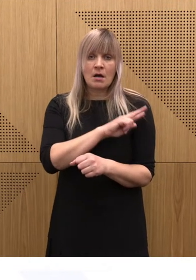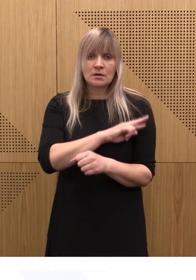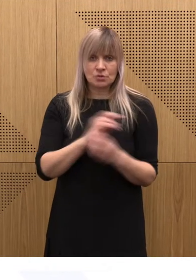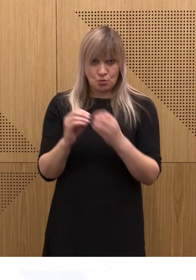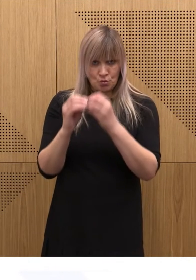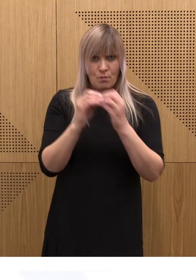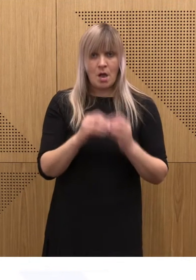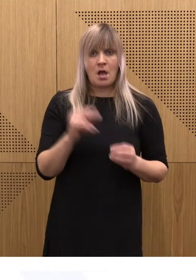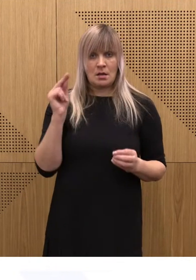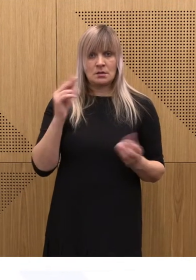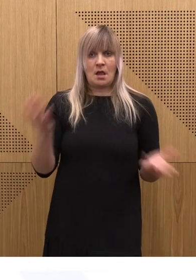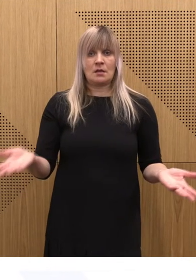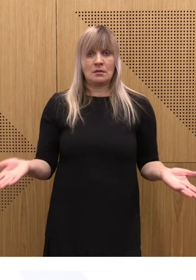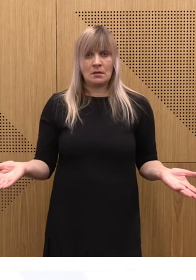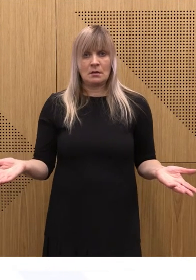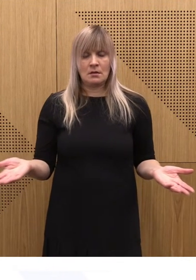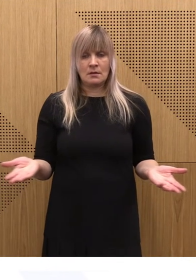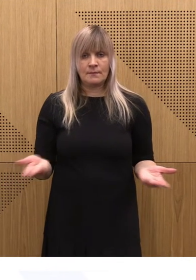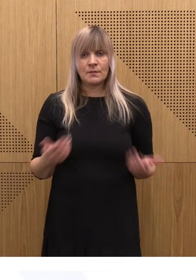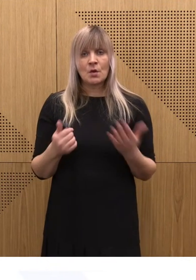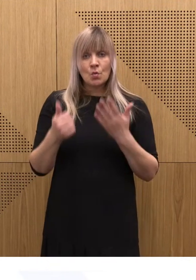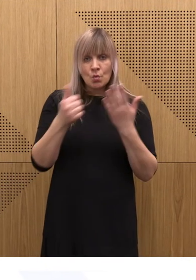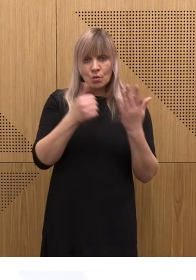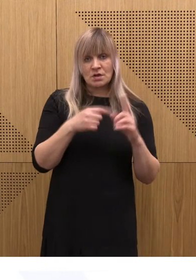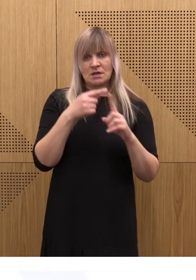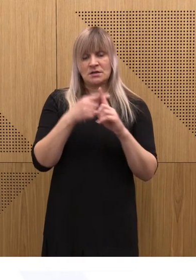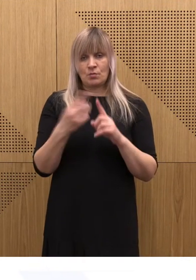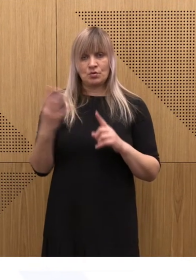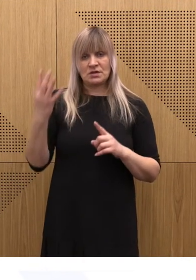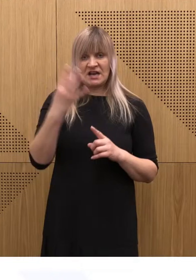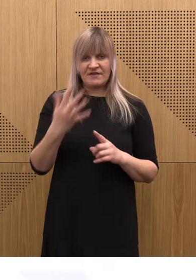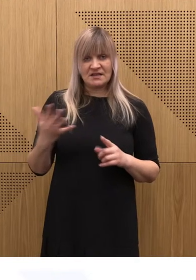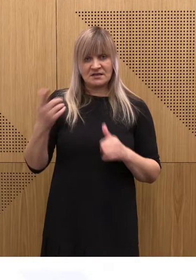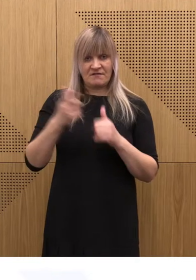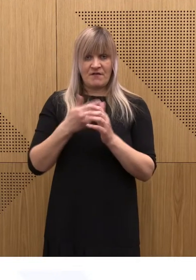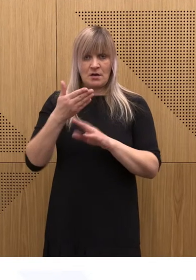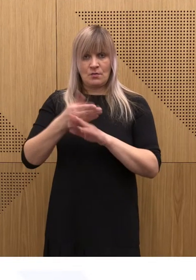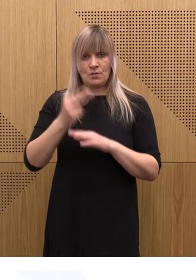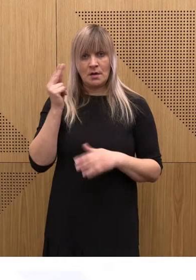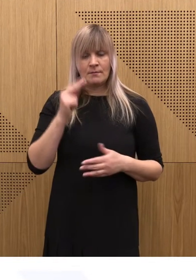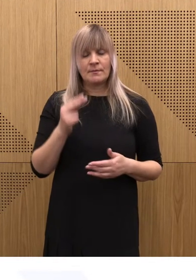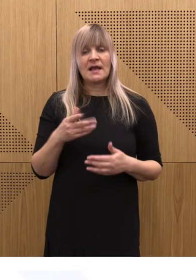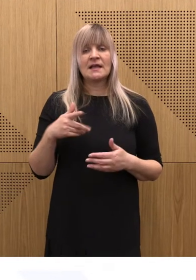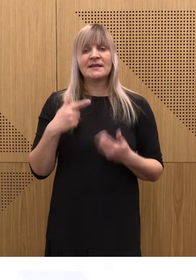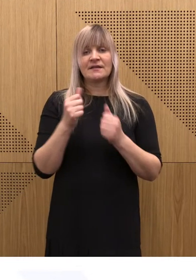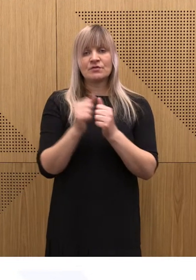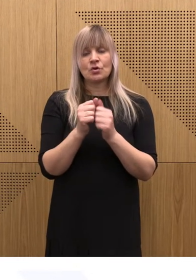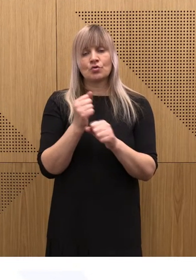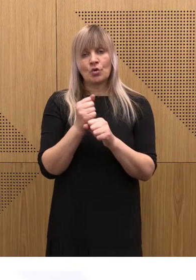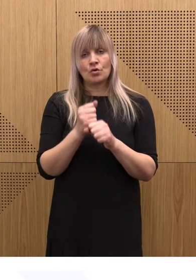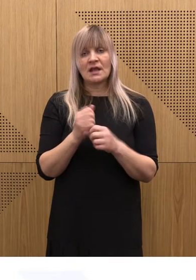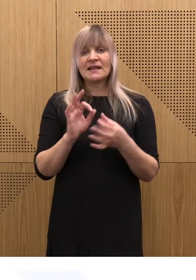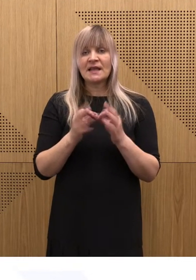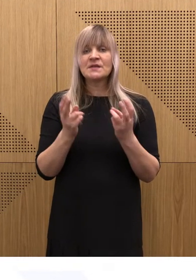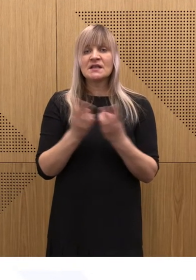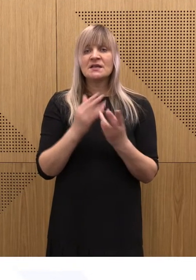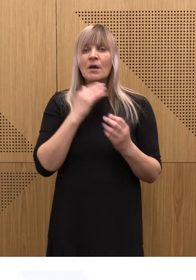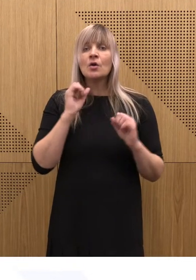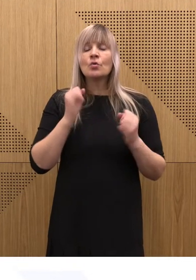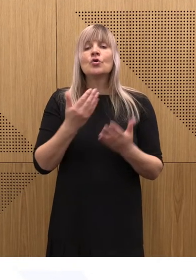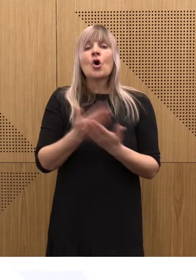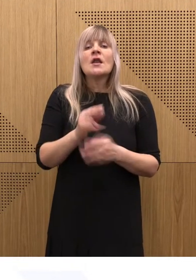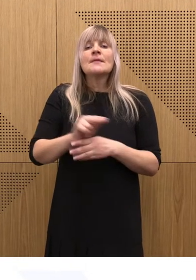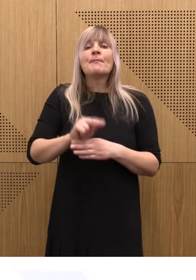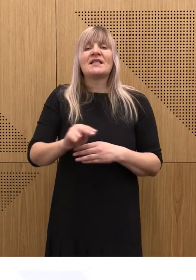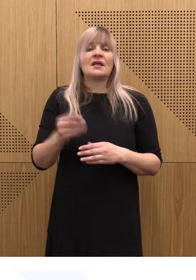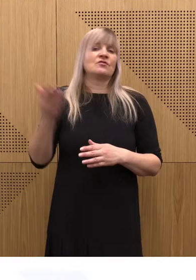suurusjärgus 10 aastat arvestada. Väljaõppe 6 aastat plus residentuur 4-5 aastat. Ehk tervishoiu töötajad meil on täpselt nii palju, kui need Eesti Vabariigis on välja